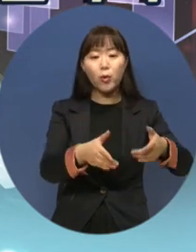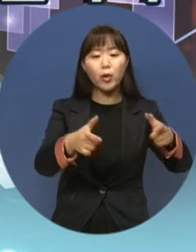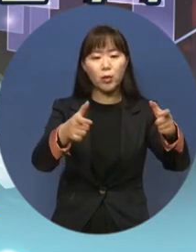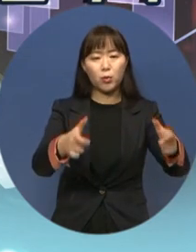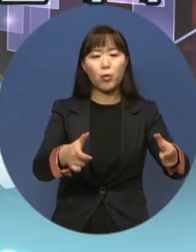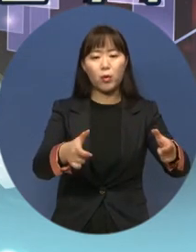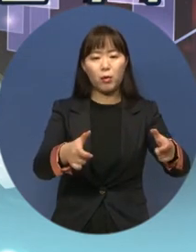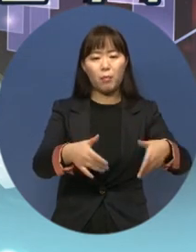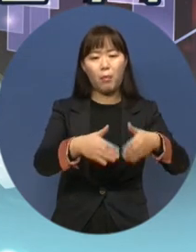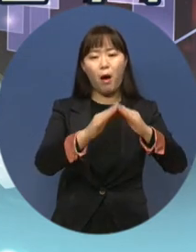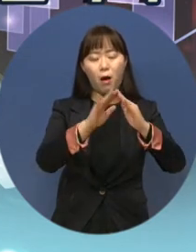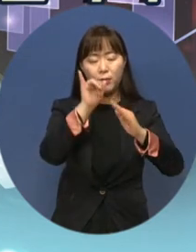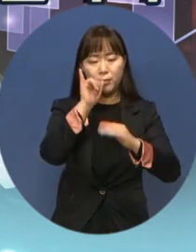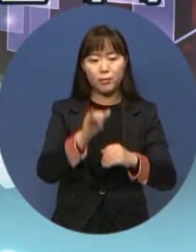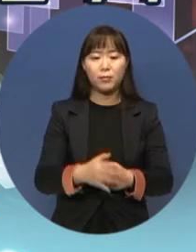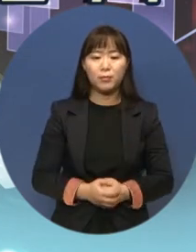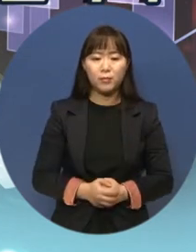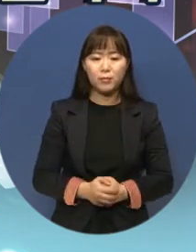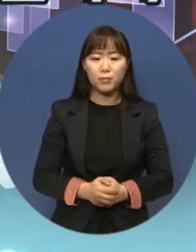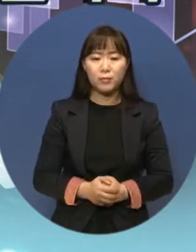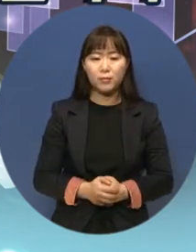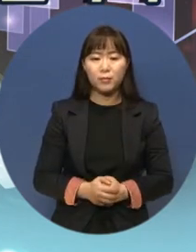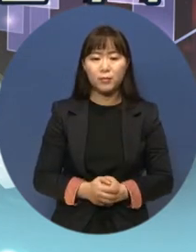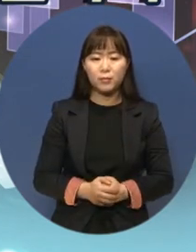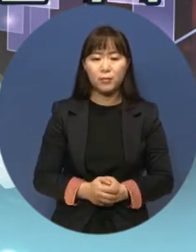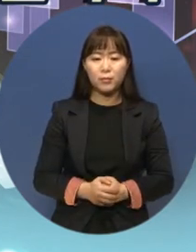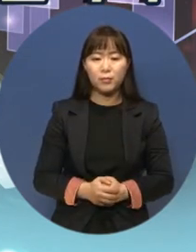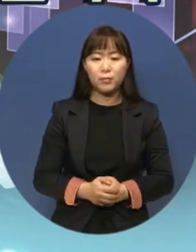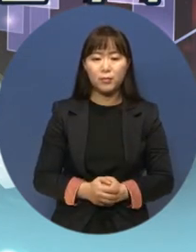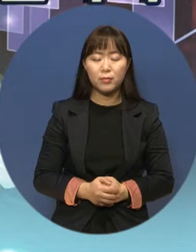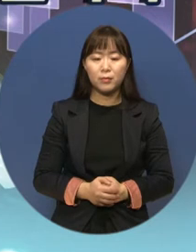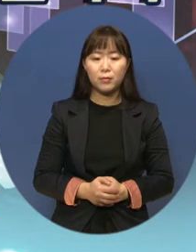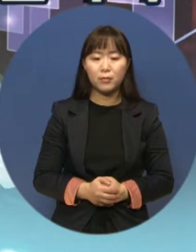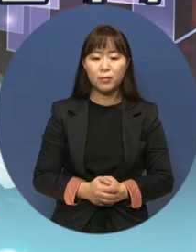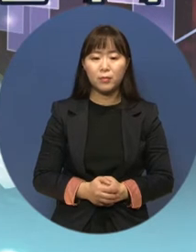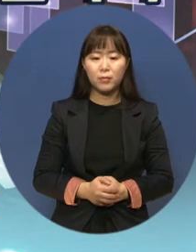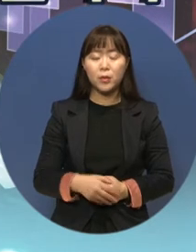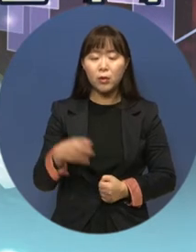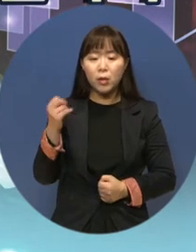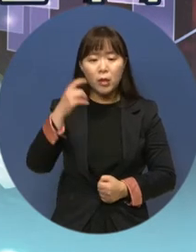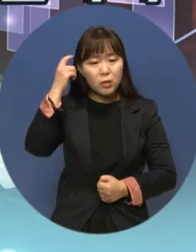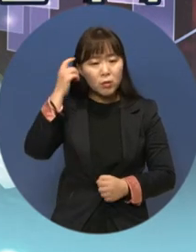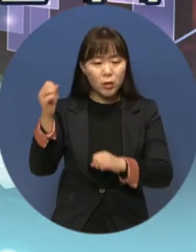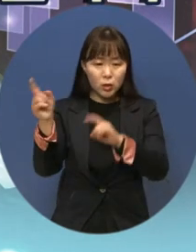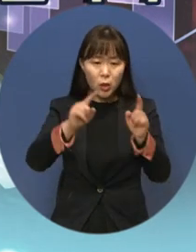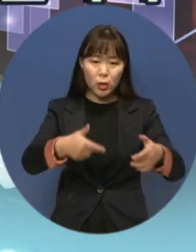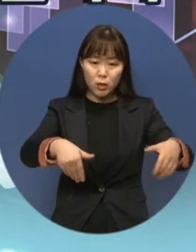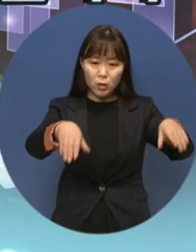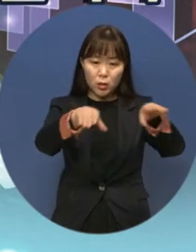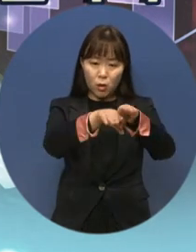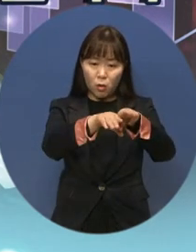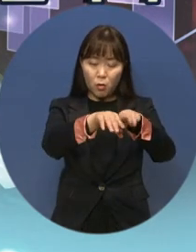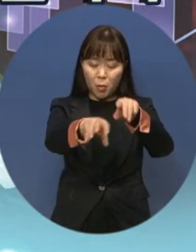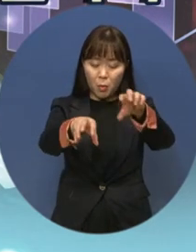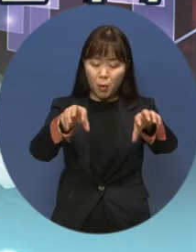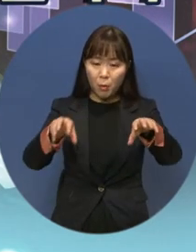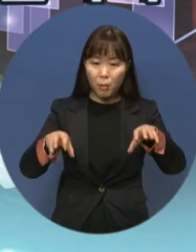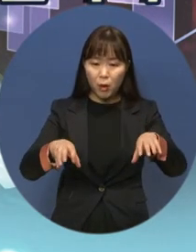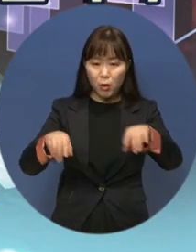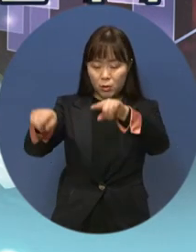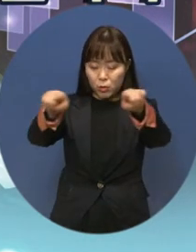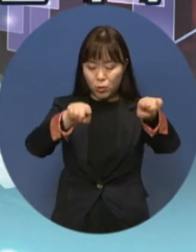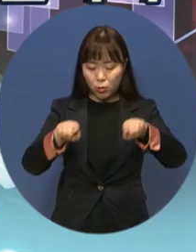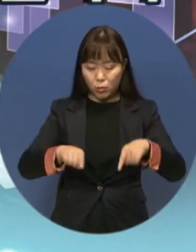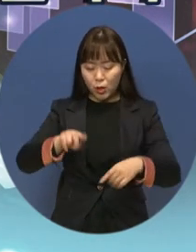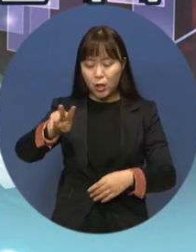경기도에 편중되어 있는 것으로 나타났습니다. 심지어 정신재활시설 분포를